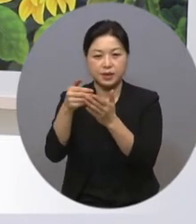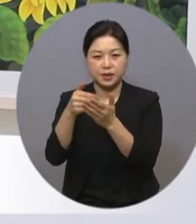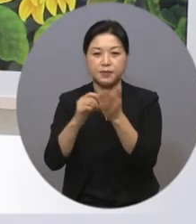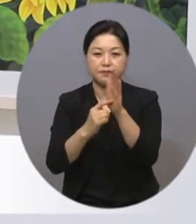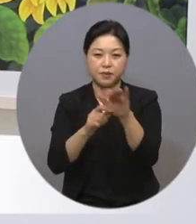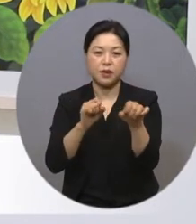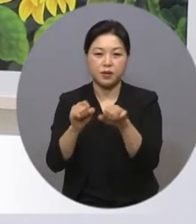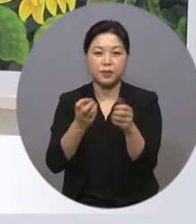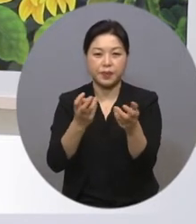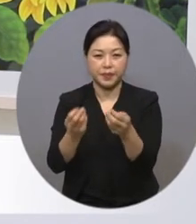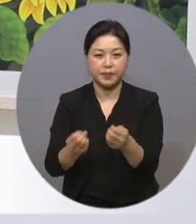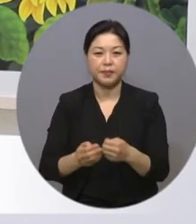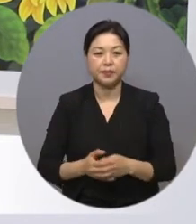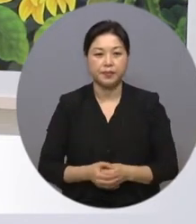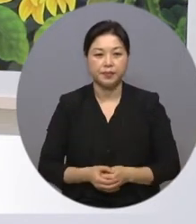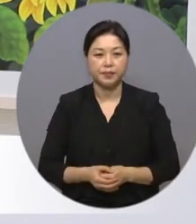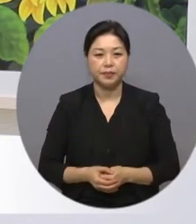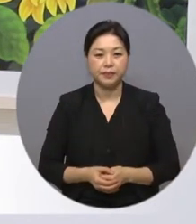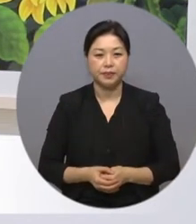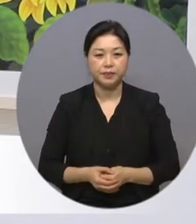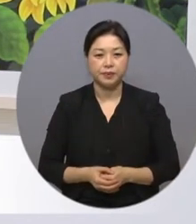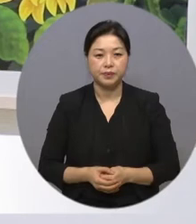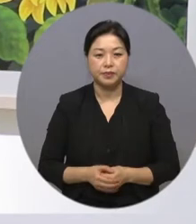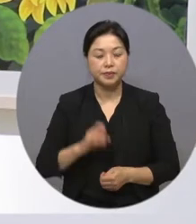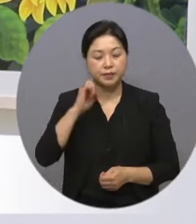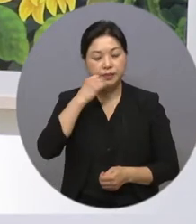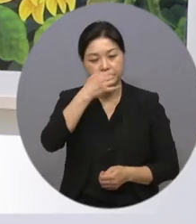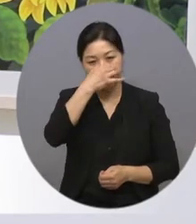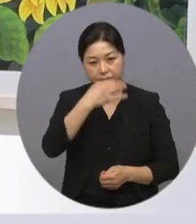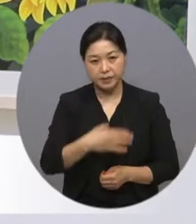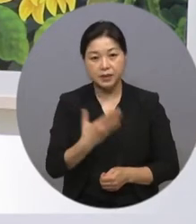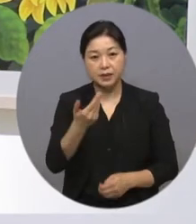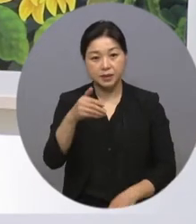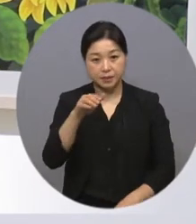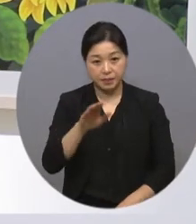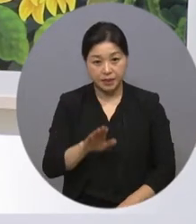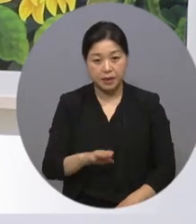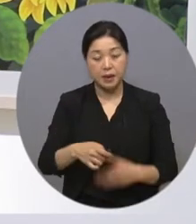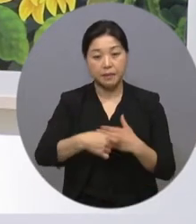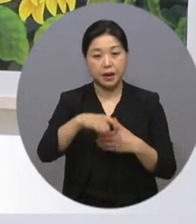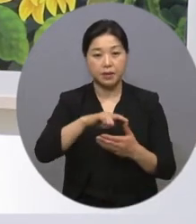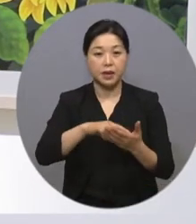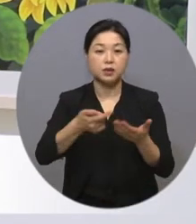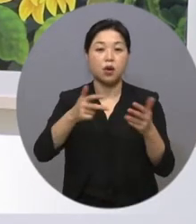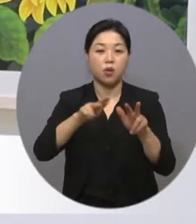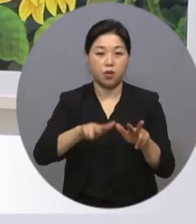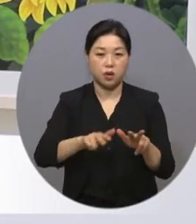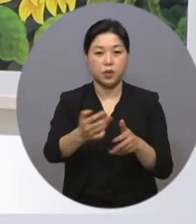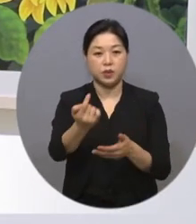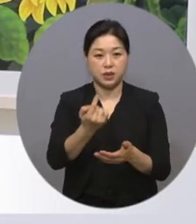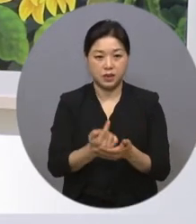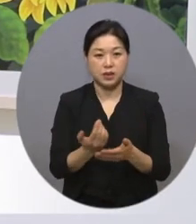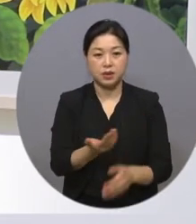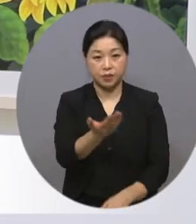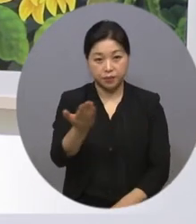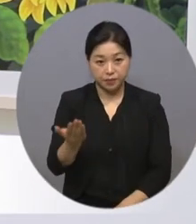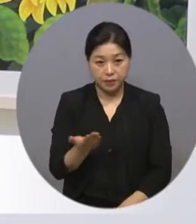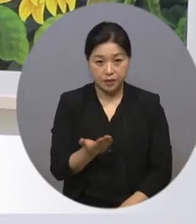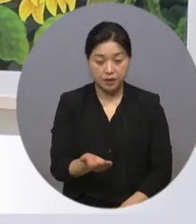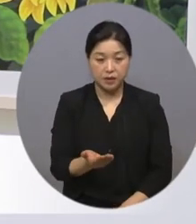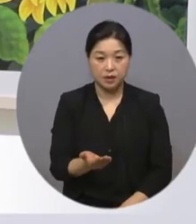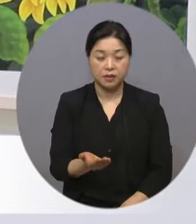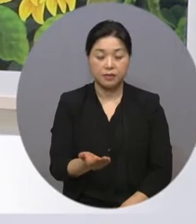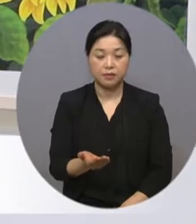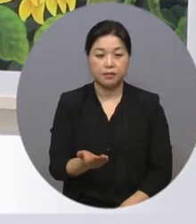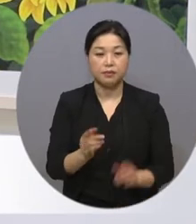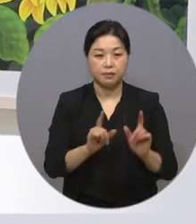중이라고 생각을 합니다. 이렇게 어렵고 힘든 시기지만 저의 마음의 정원 속에 오신 모든 분들이 저의 이렇게